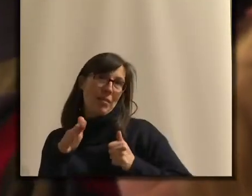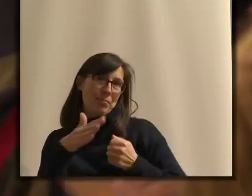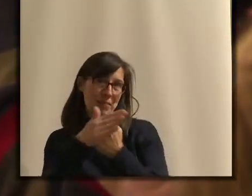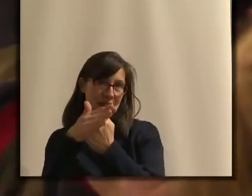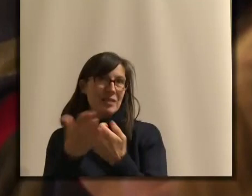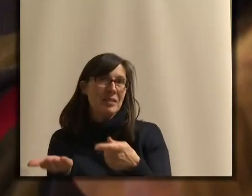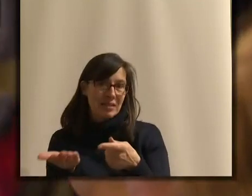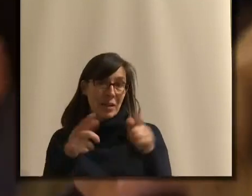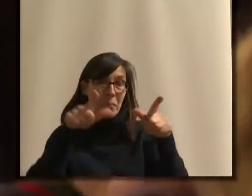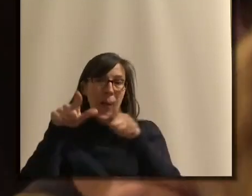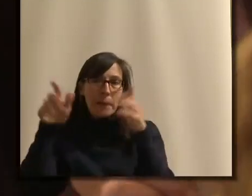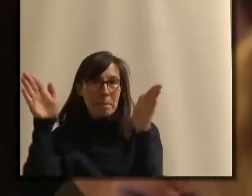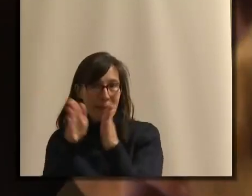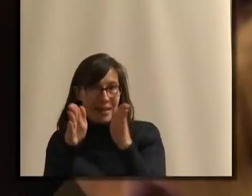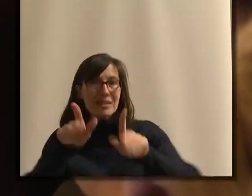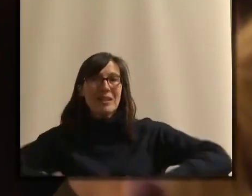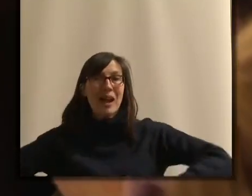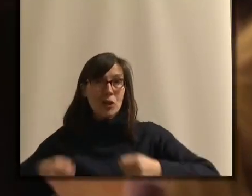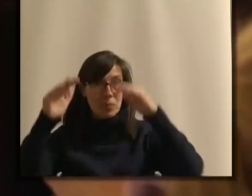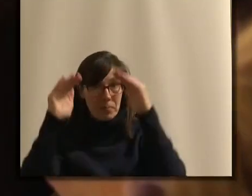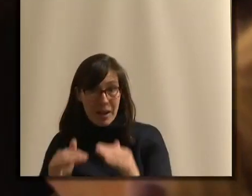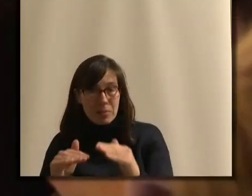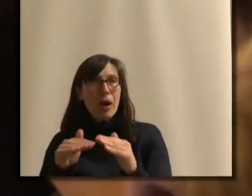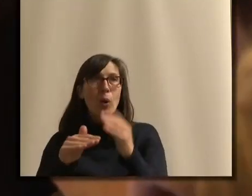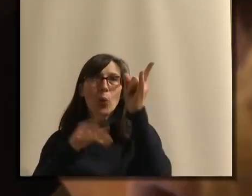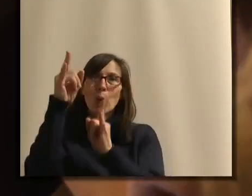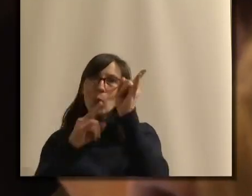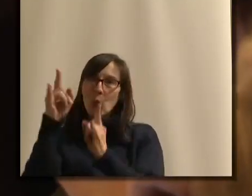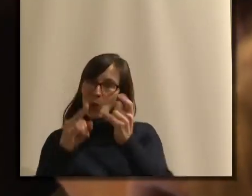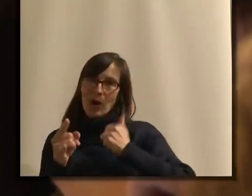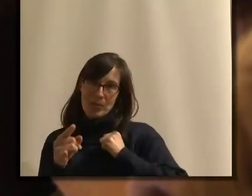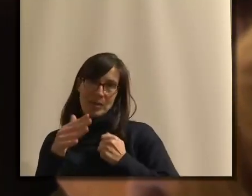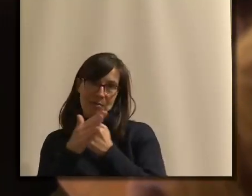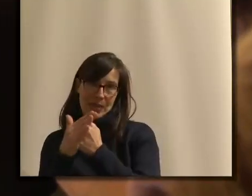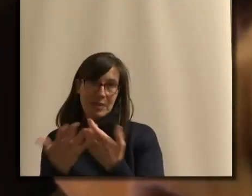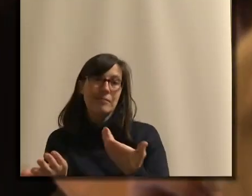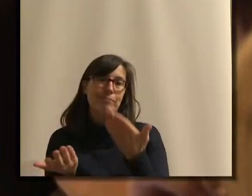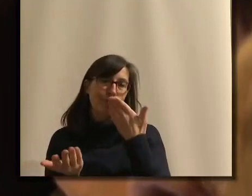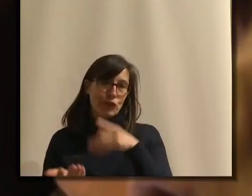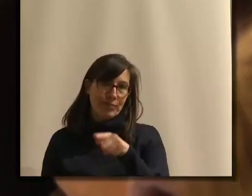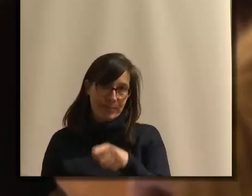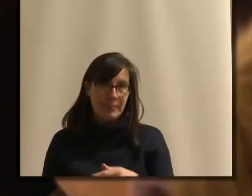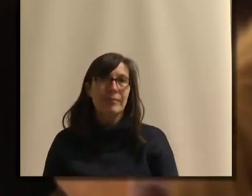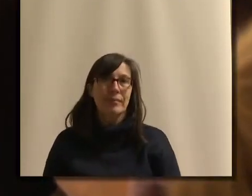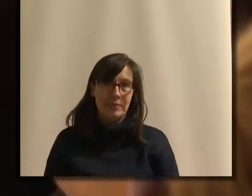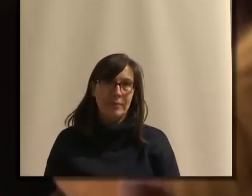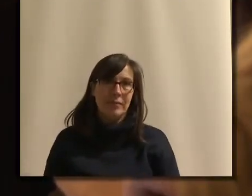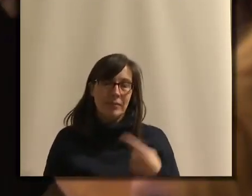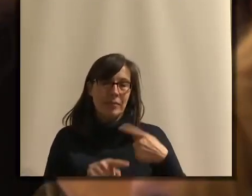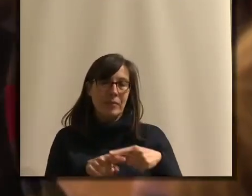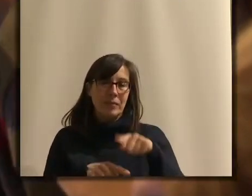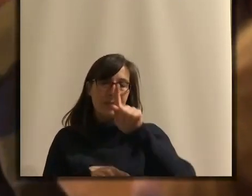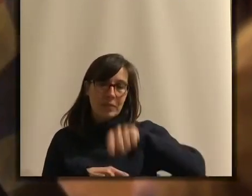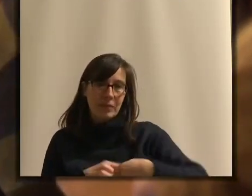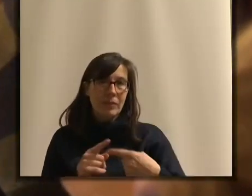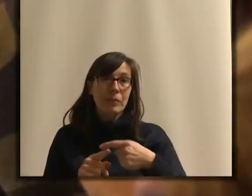menys plaques, com que poden anar al 100%, surti més rentable el tema, tenint en compte també que va